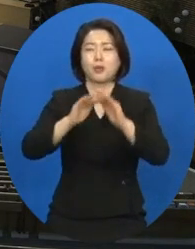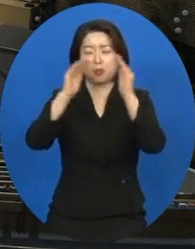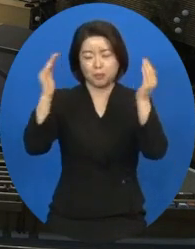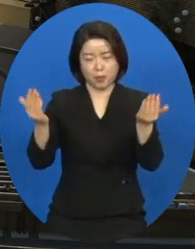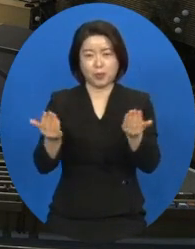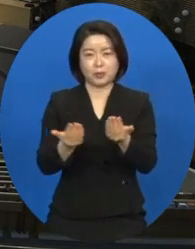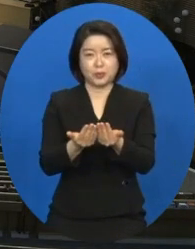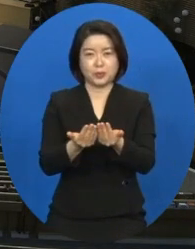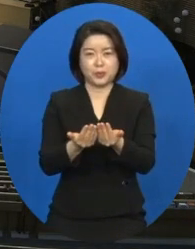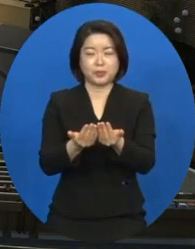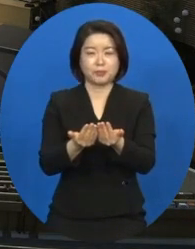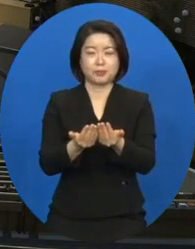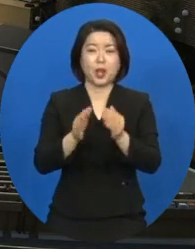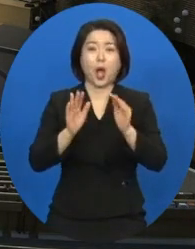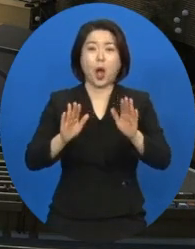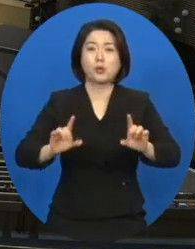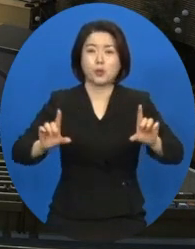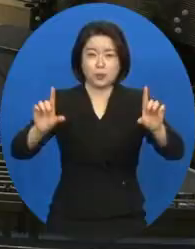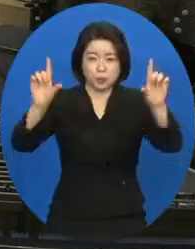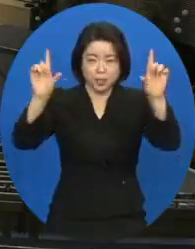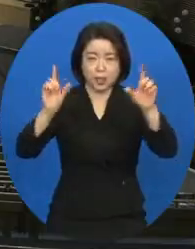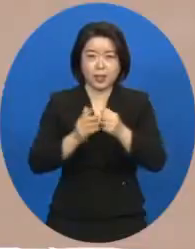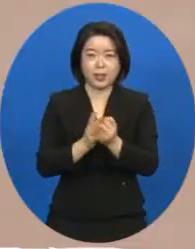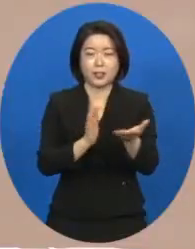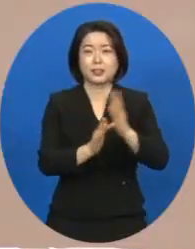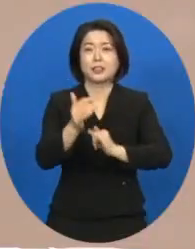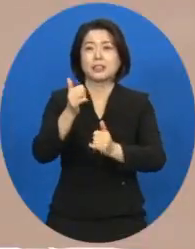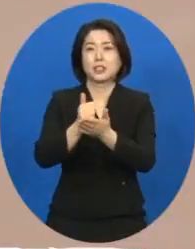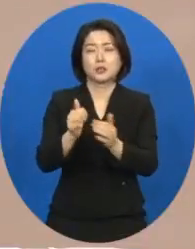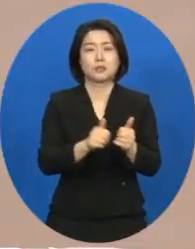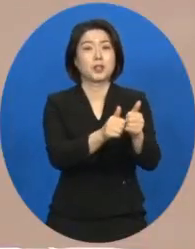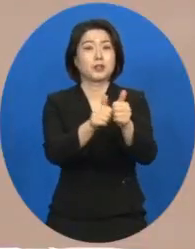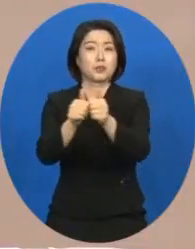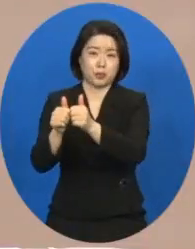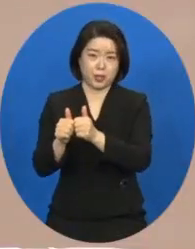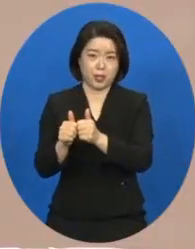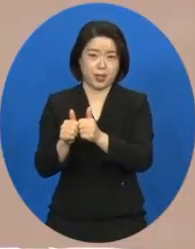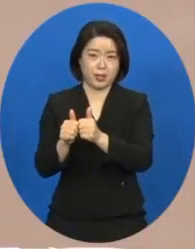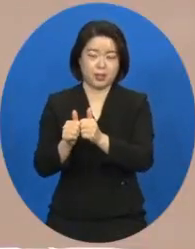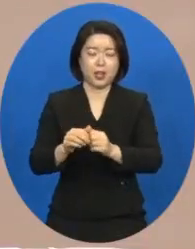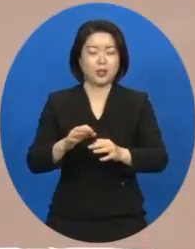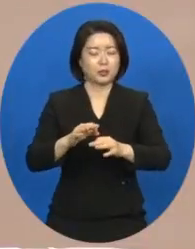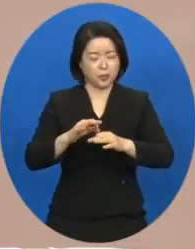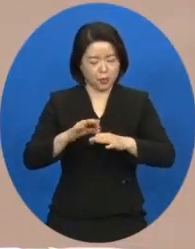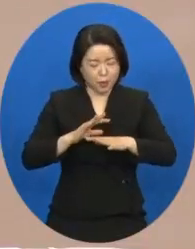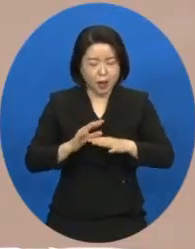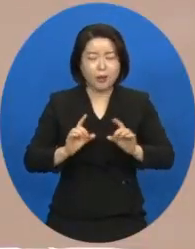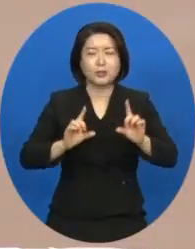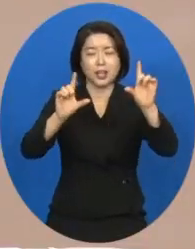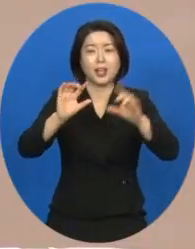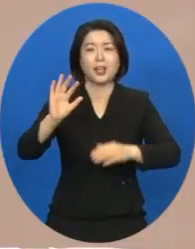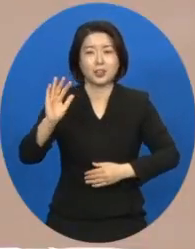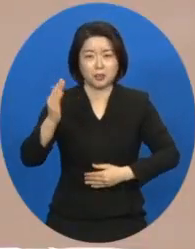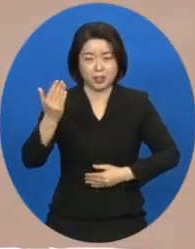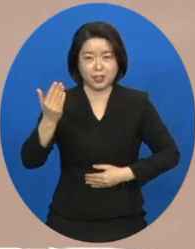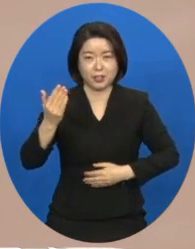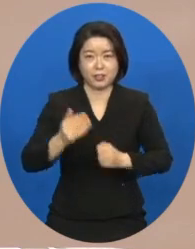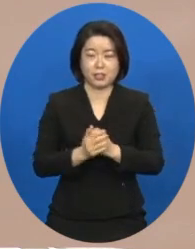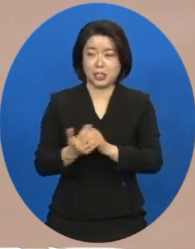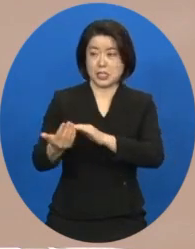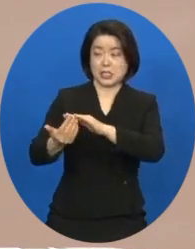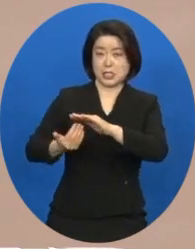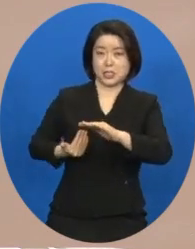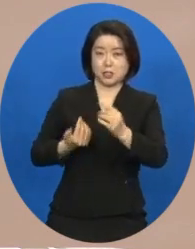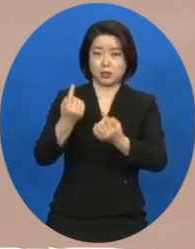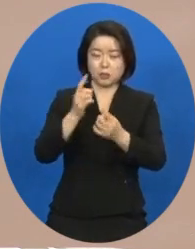분들에게도 올 한 해는 예수님과 동행하는 그런 놀라운 해가 되기를, 이전보다도